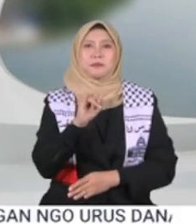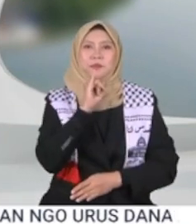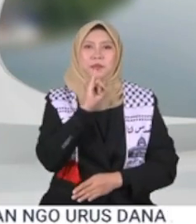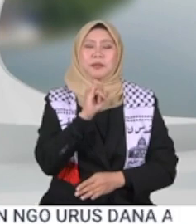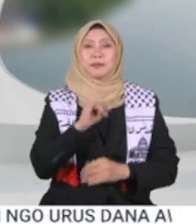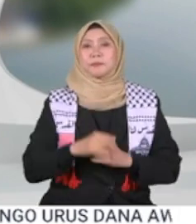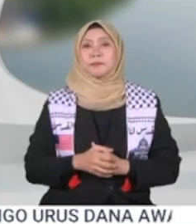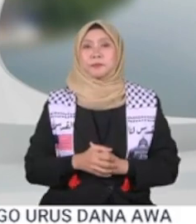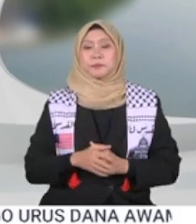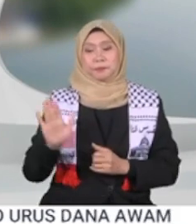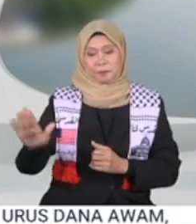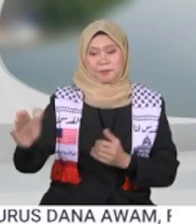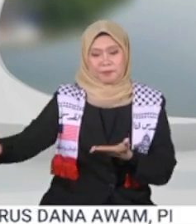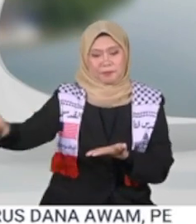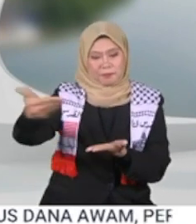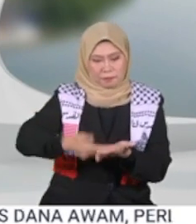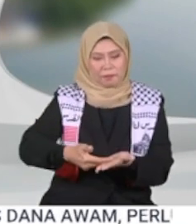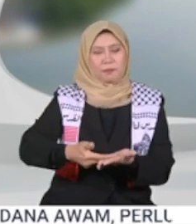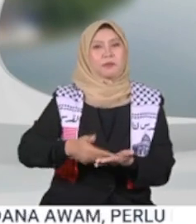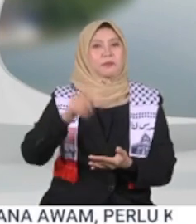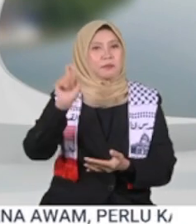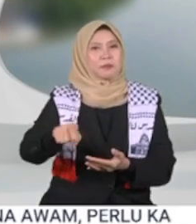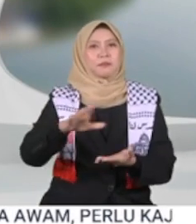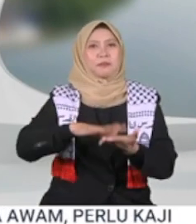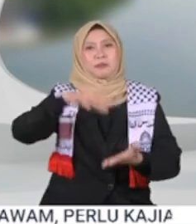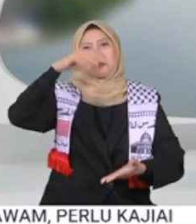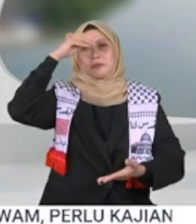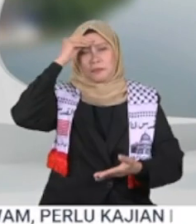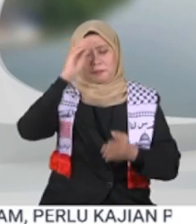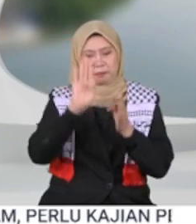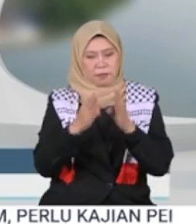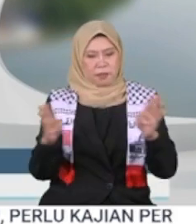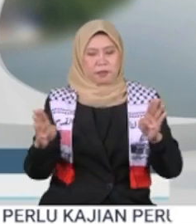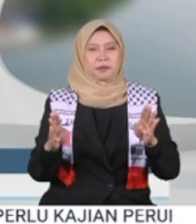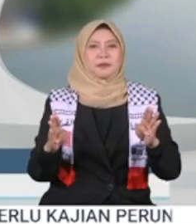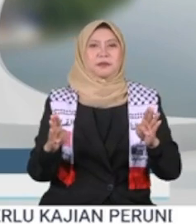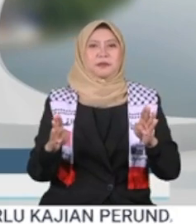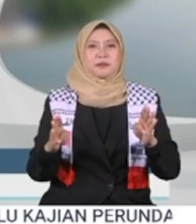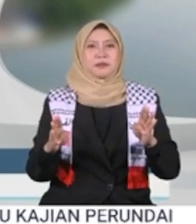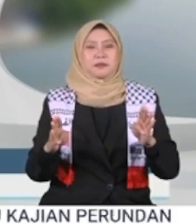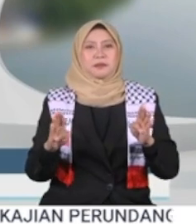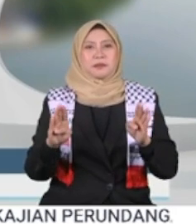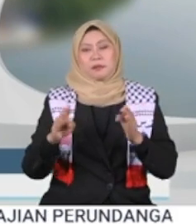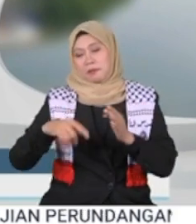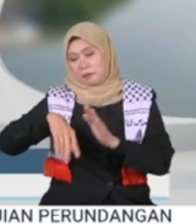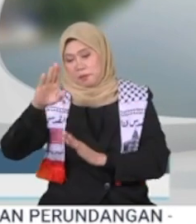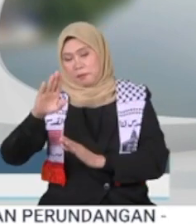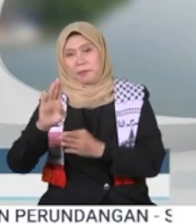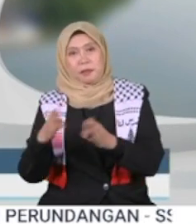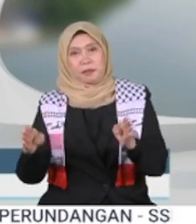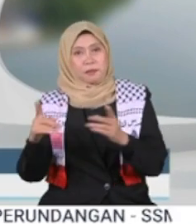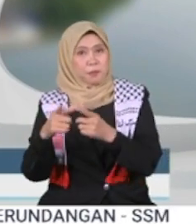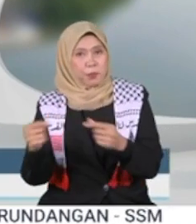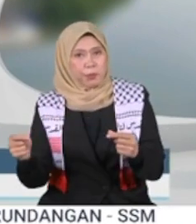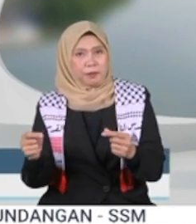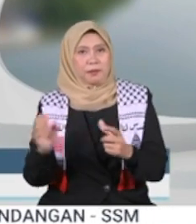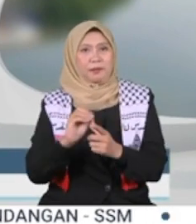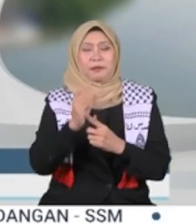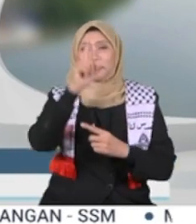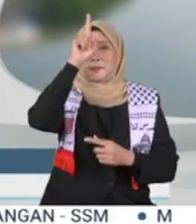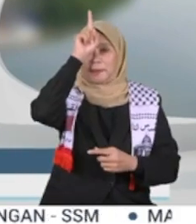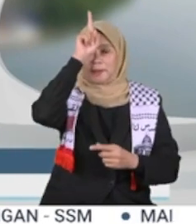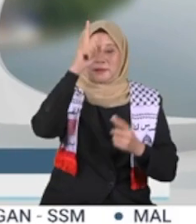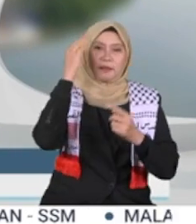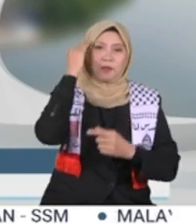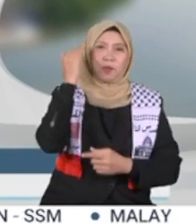joakim gunsala mencadangkan agar menguasai sekurang-kurangnya satu bahasa asing sama ada bahasa Jepun Jerman